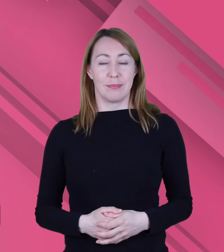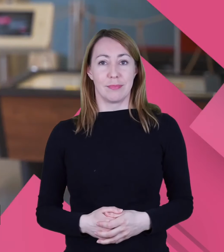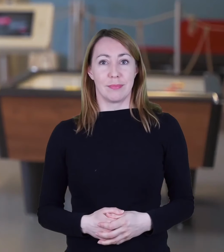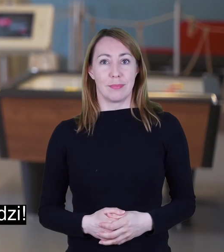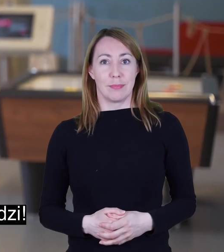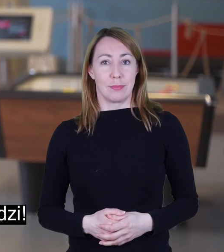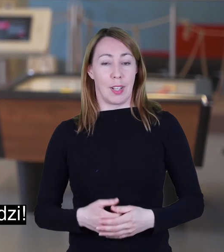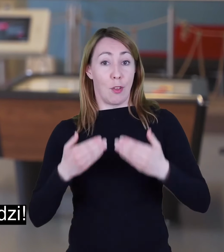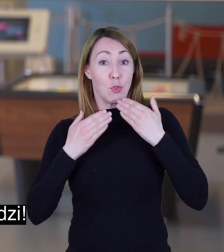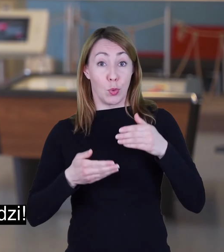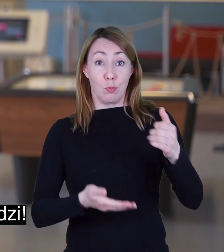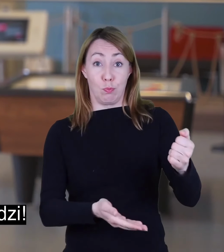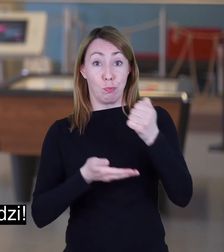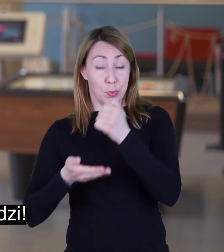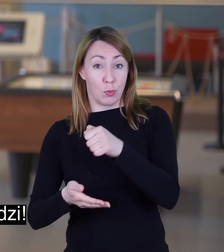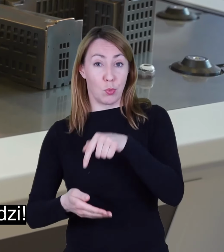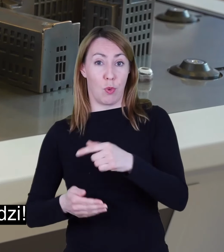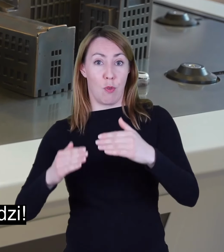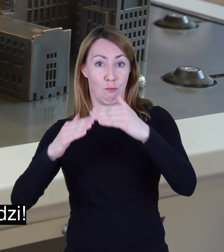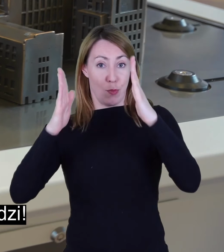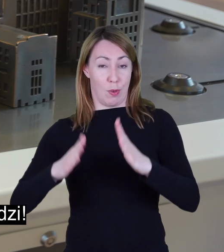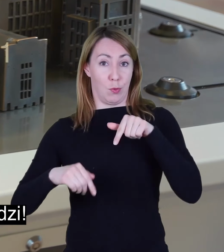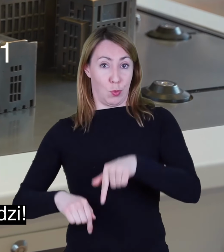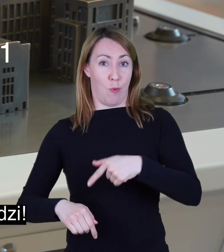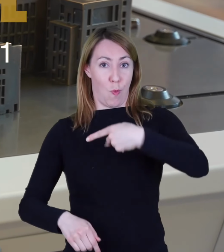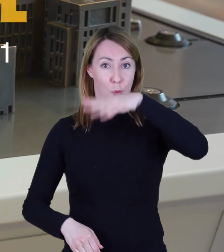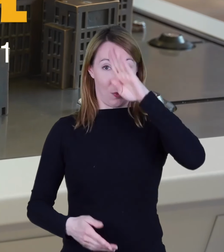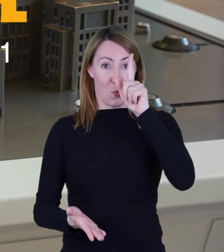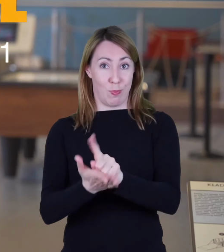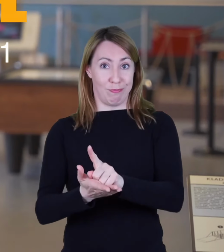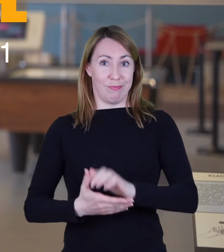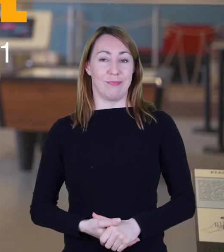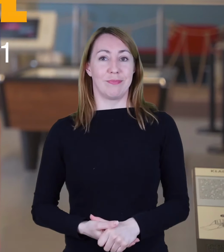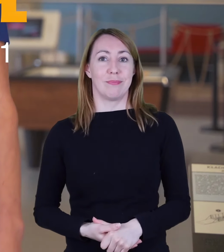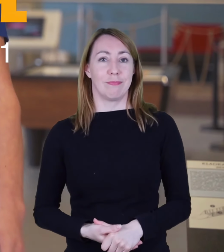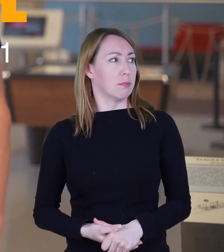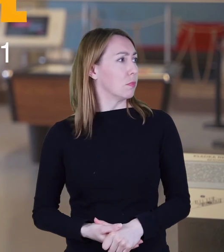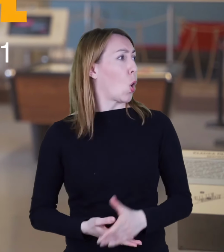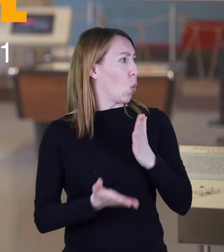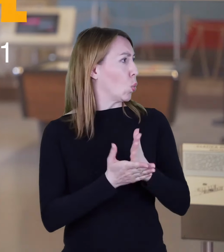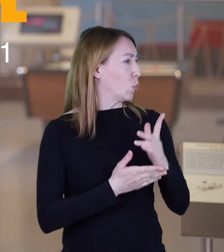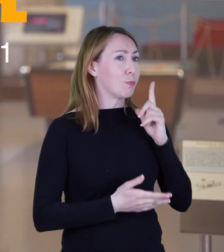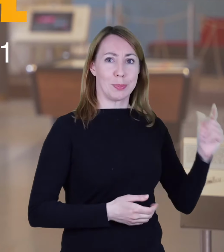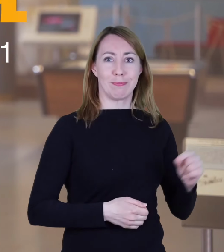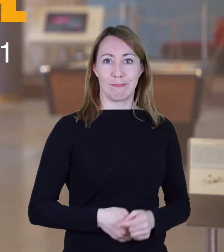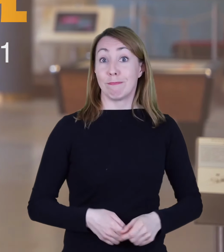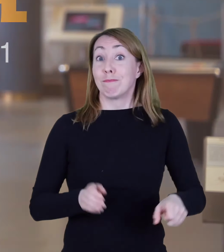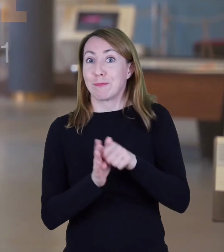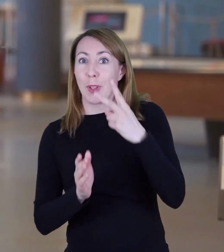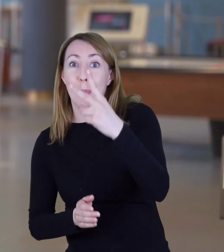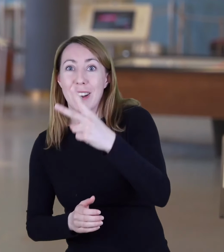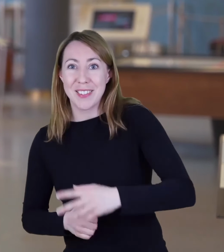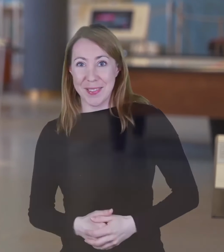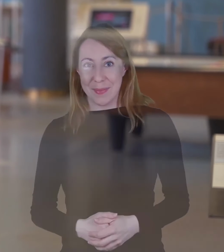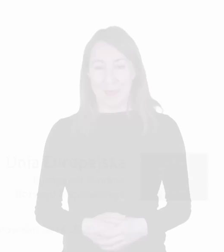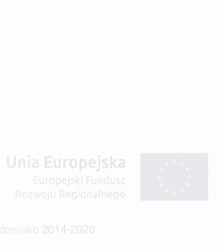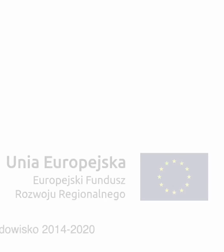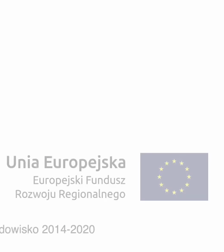Europejskiej. Dzięki nim taki obiekt wylądował właśnie w Łodzi. Tak, już idę. Do zobaczenia.